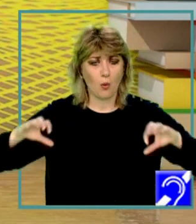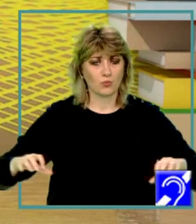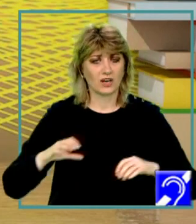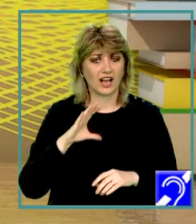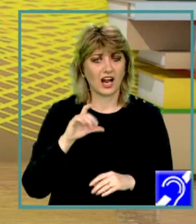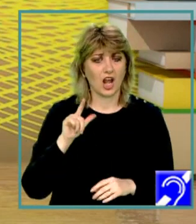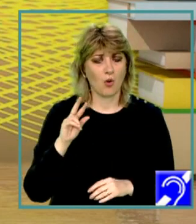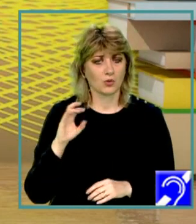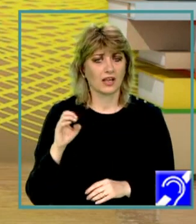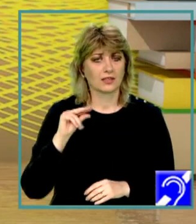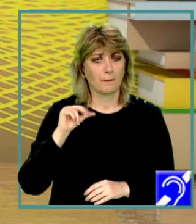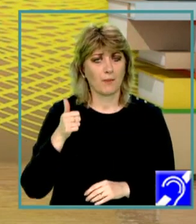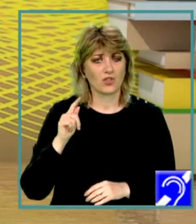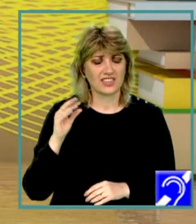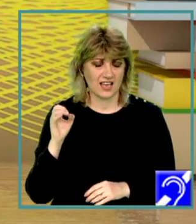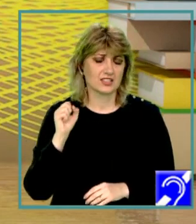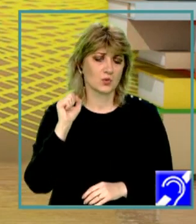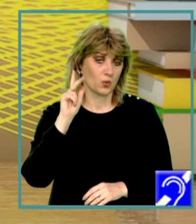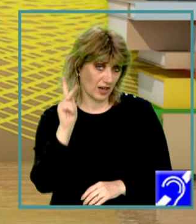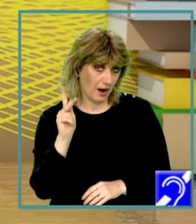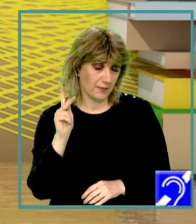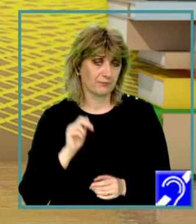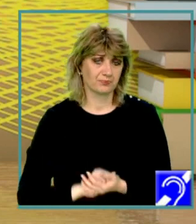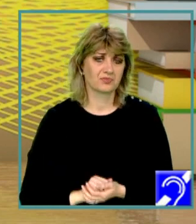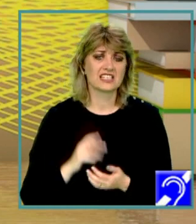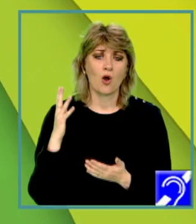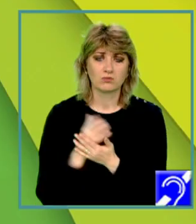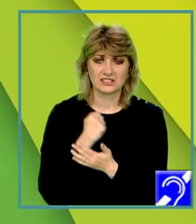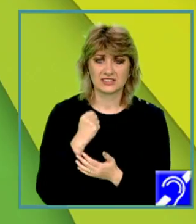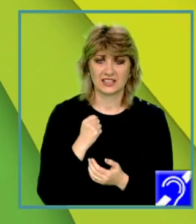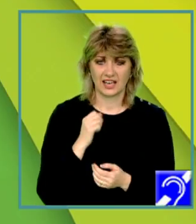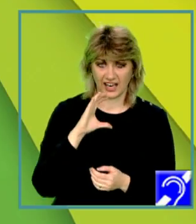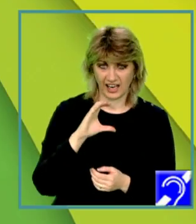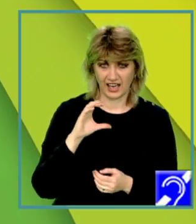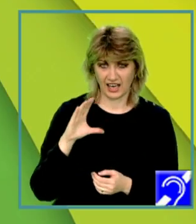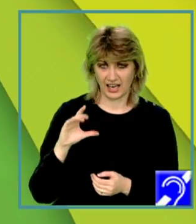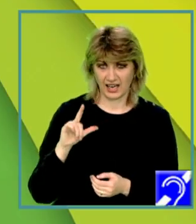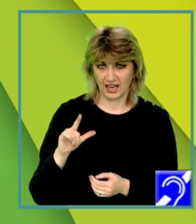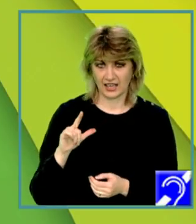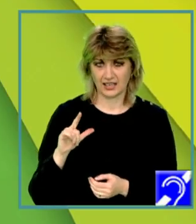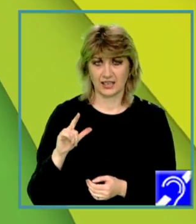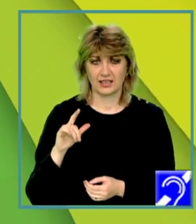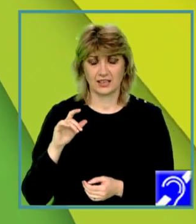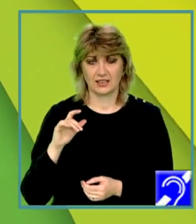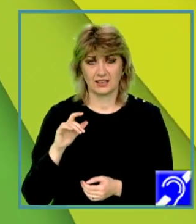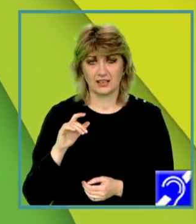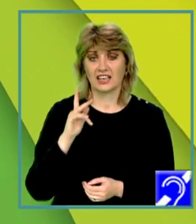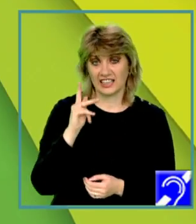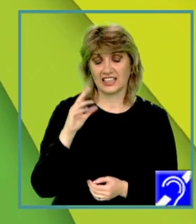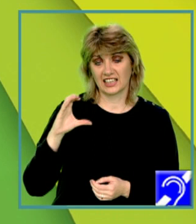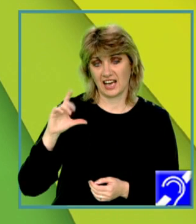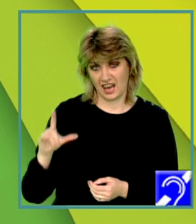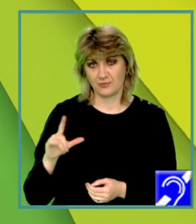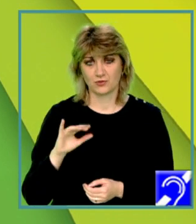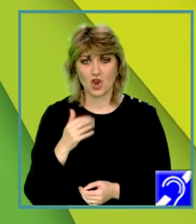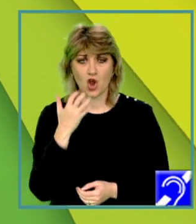în cadrul acestei descompuneri se obține clorura de potasiu și oxigen verificăm și în